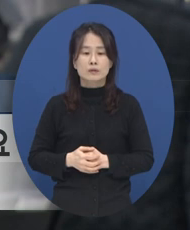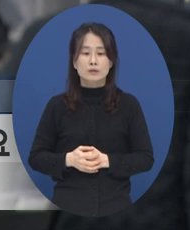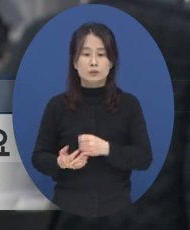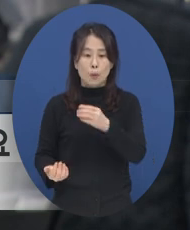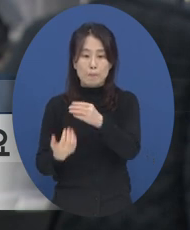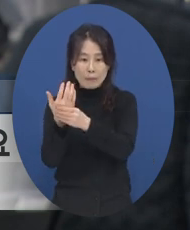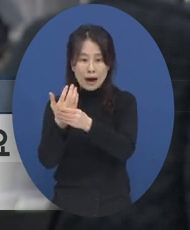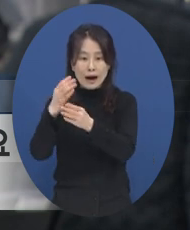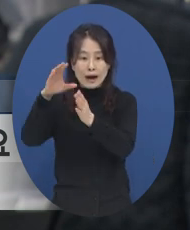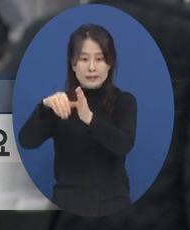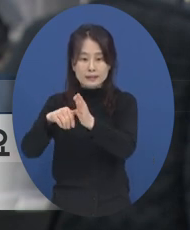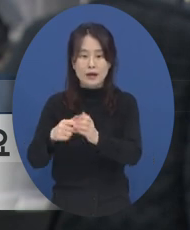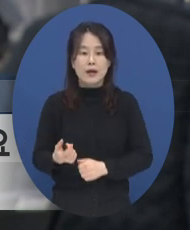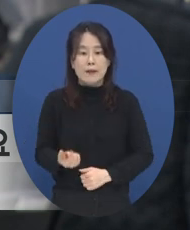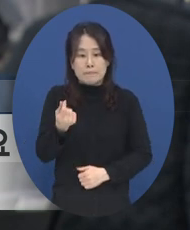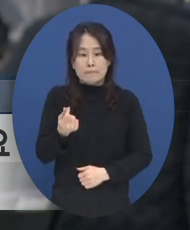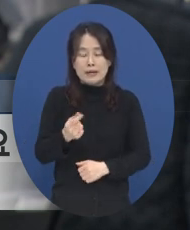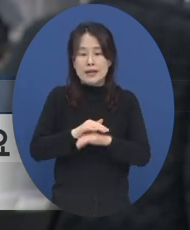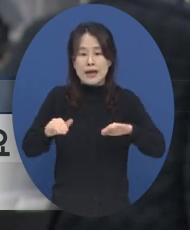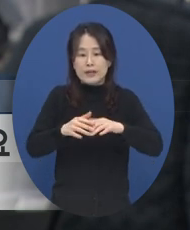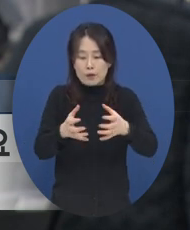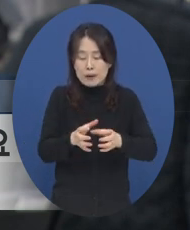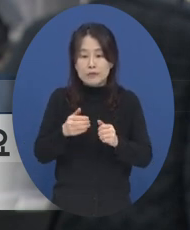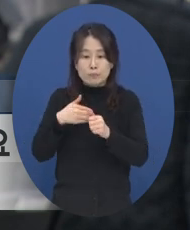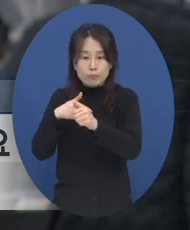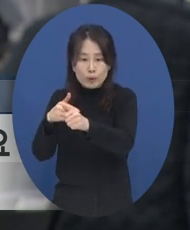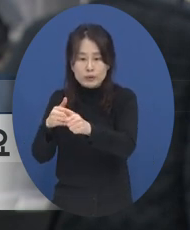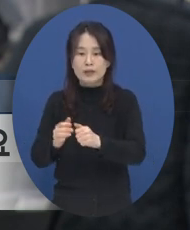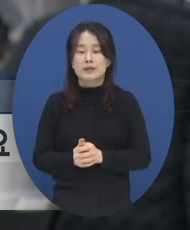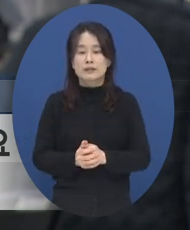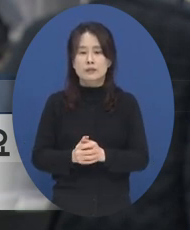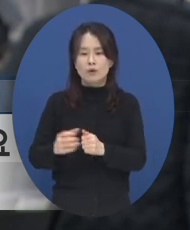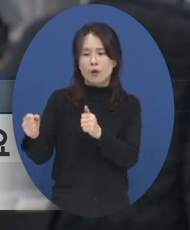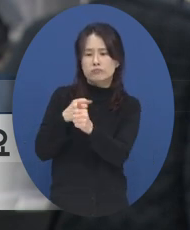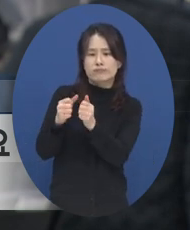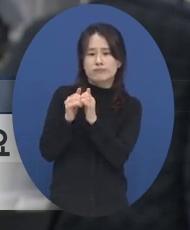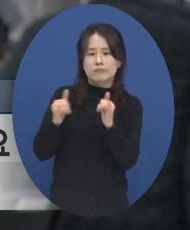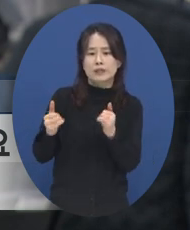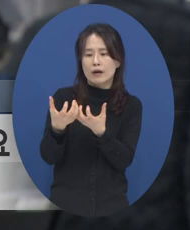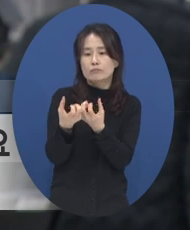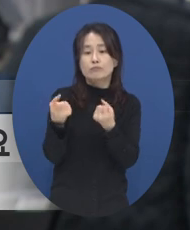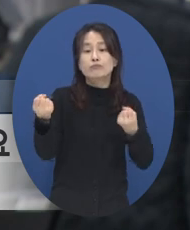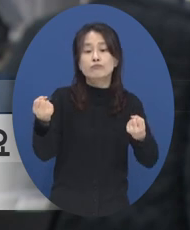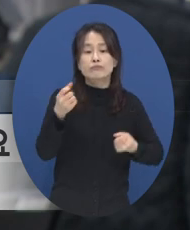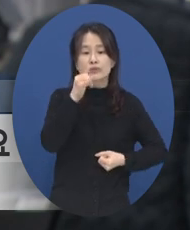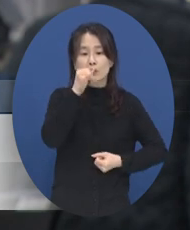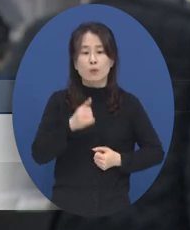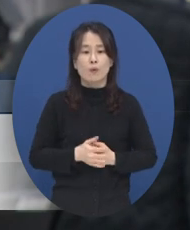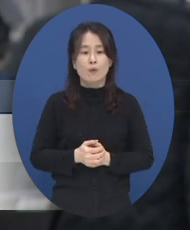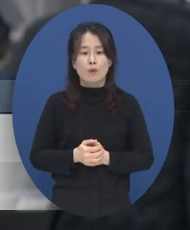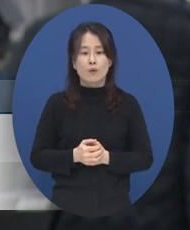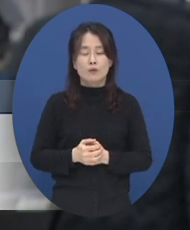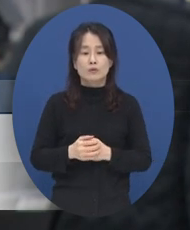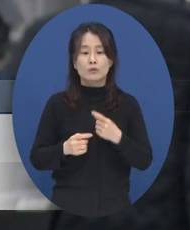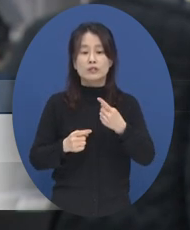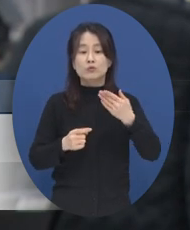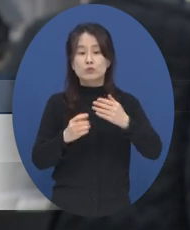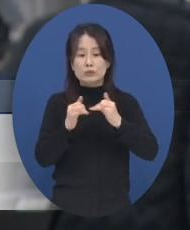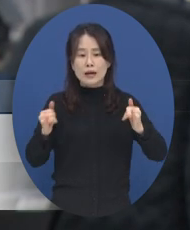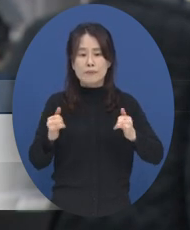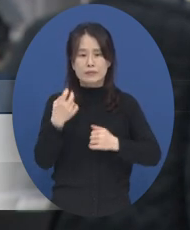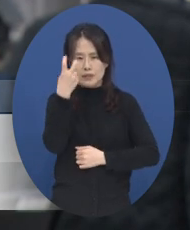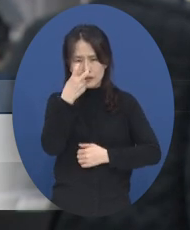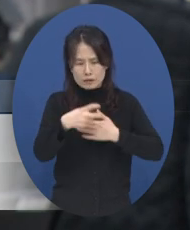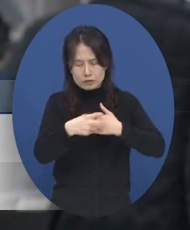시키고 요 신속 대응 반을 먼저 추동 시켜서 이제 현장으로부터 이제 분리를 시키고 이제 대원들의 뭐